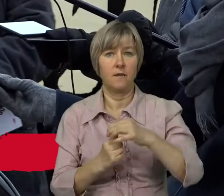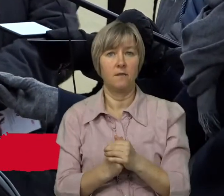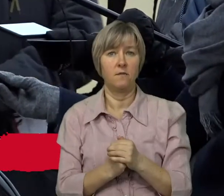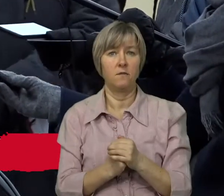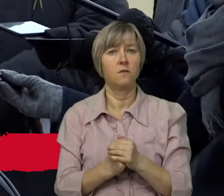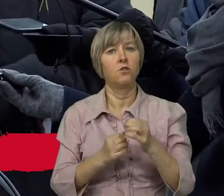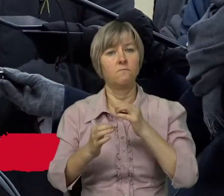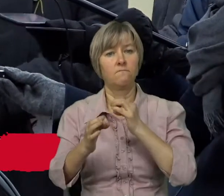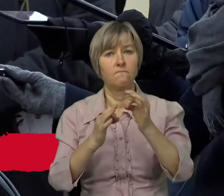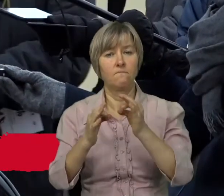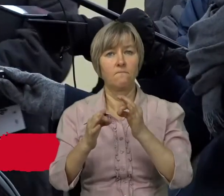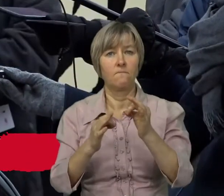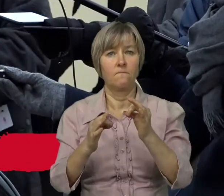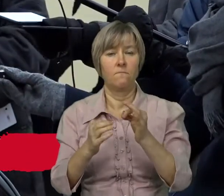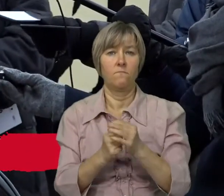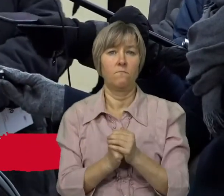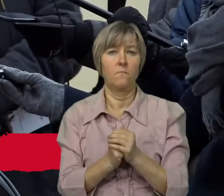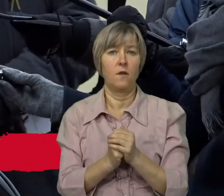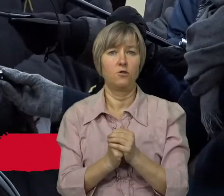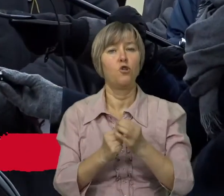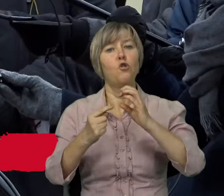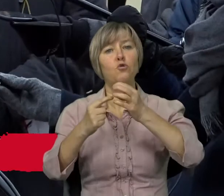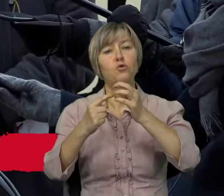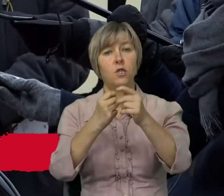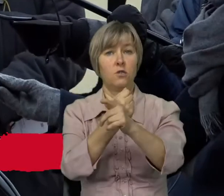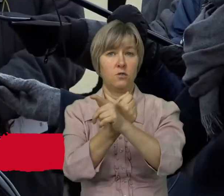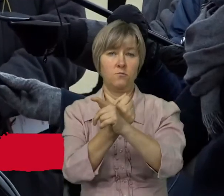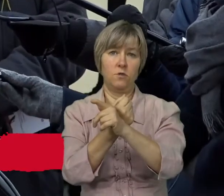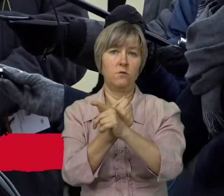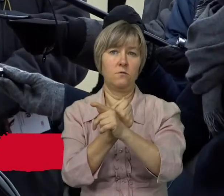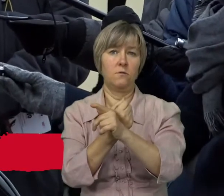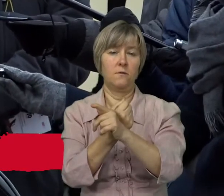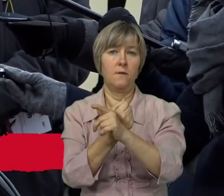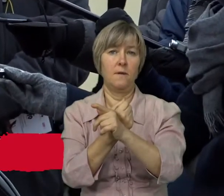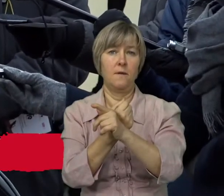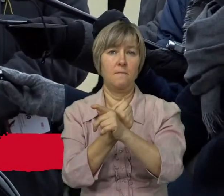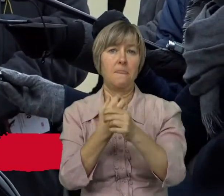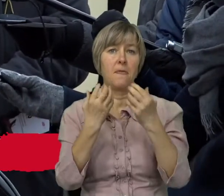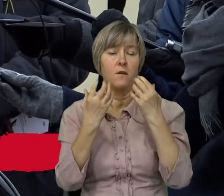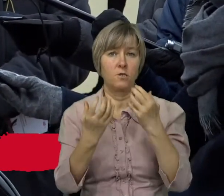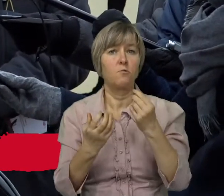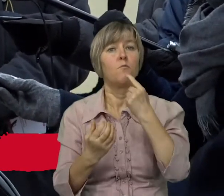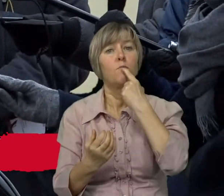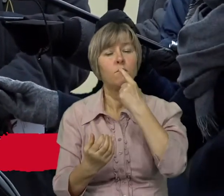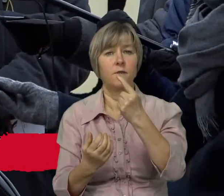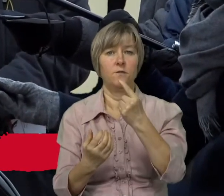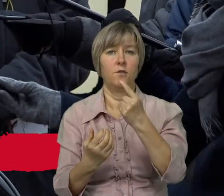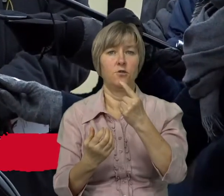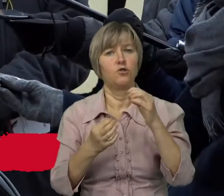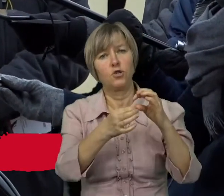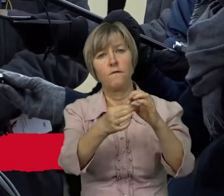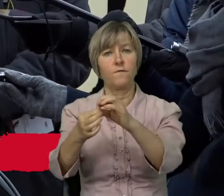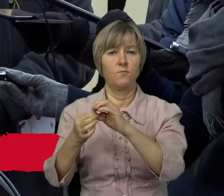historycznego dotyczącego grudnia 70 roku. Chciałbym powiedzieć, że wspólnie z firmą